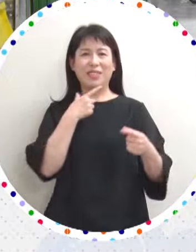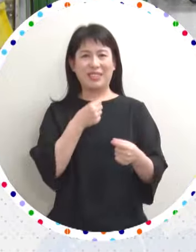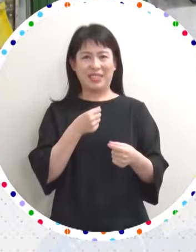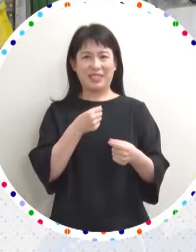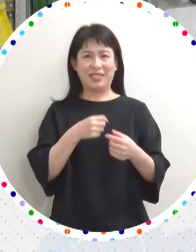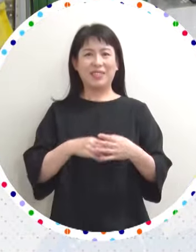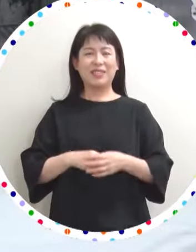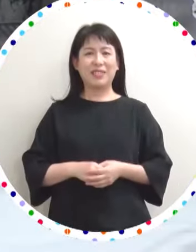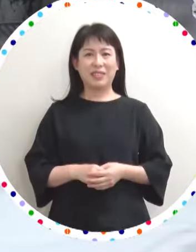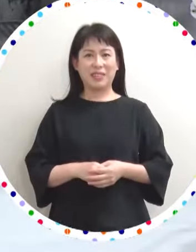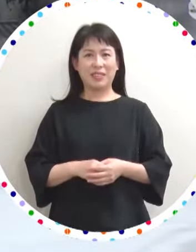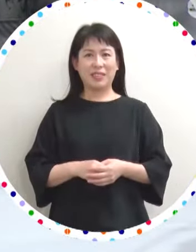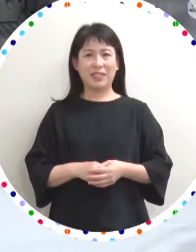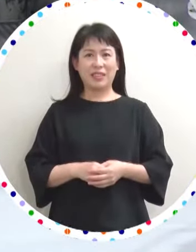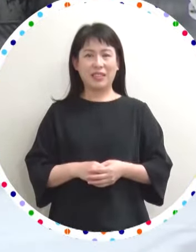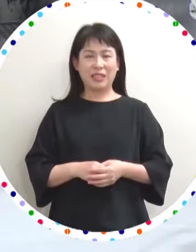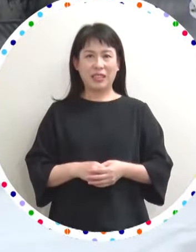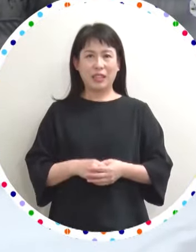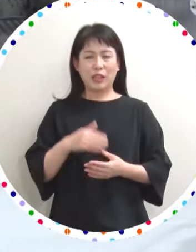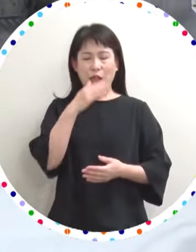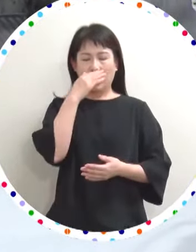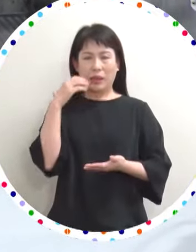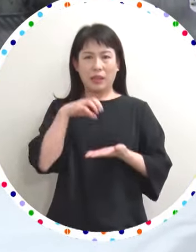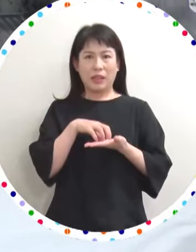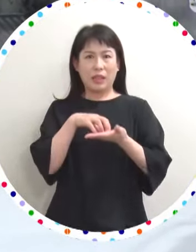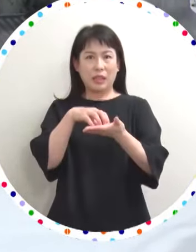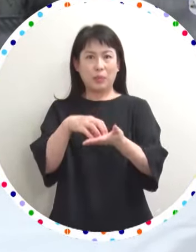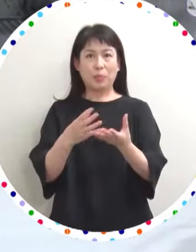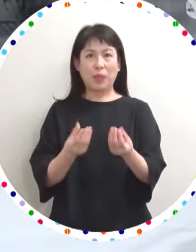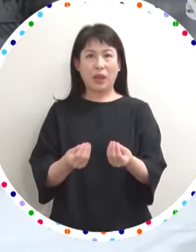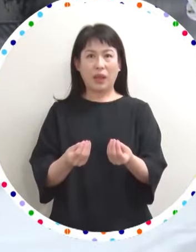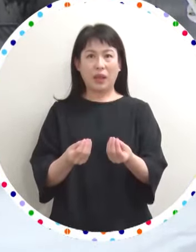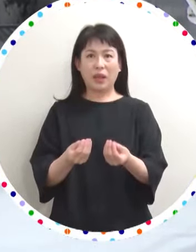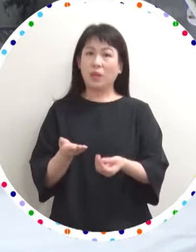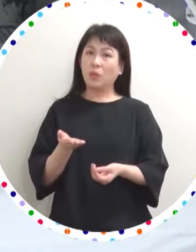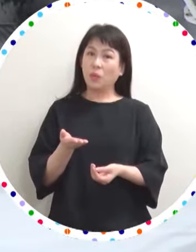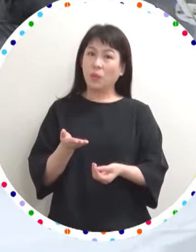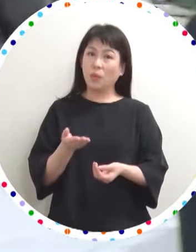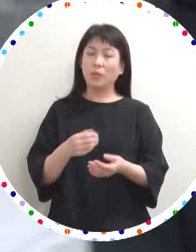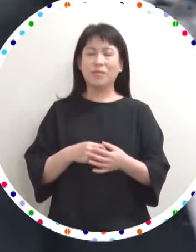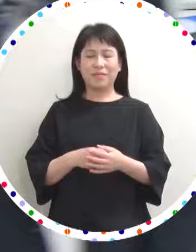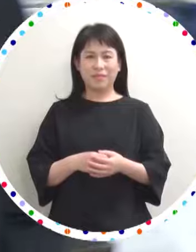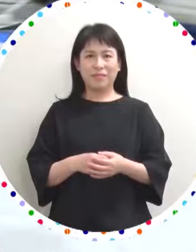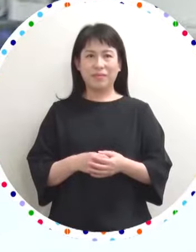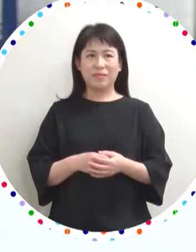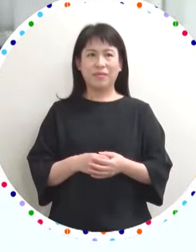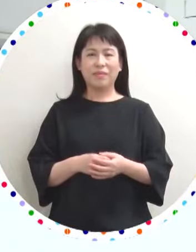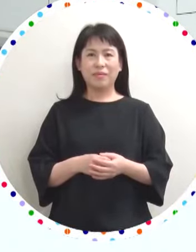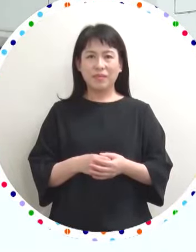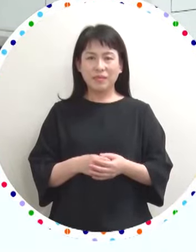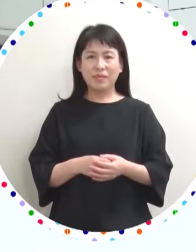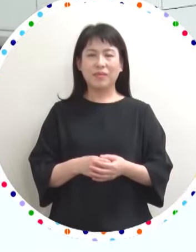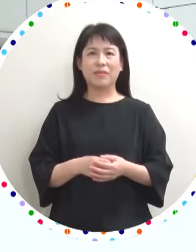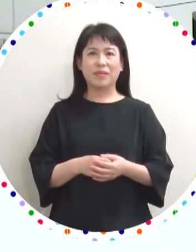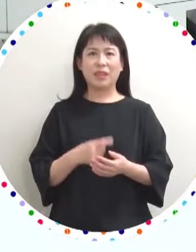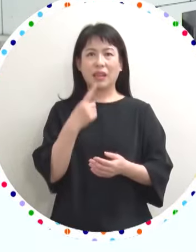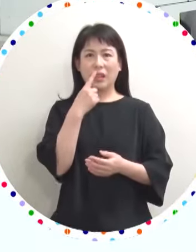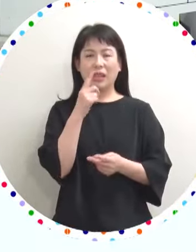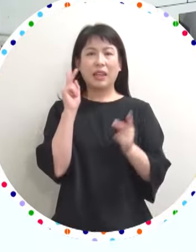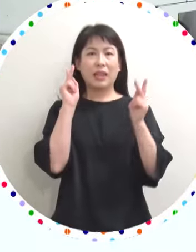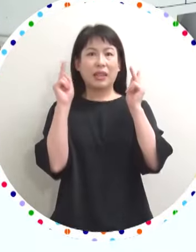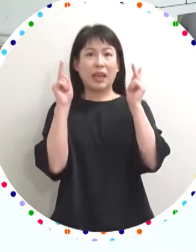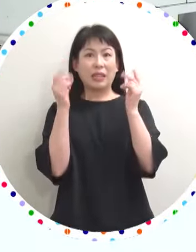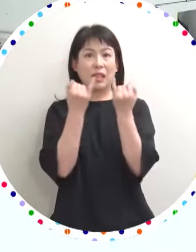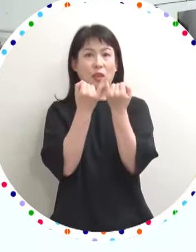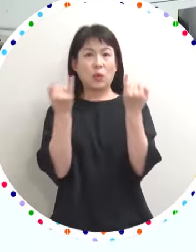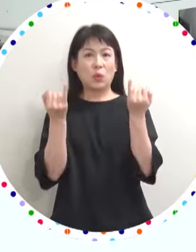。優秀賞を受賞されたとのことですが、いかがですか？ 優秀賞をいただいたことで、